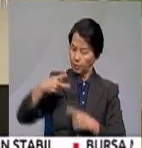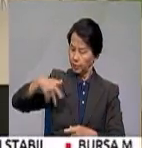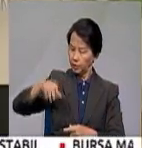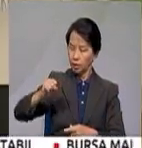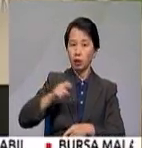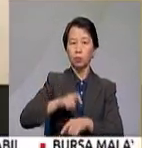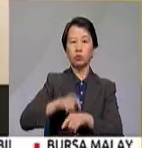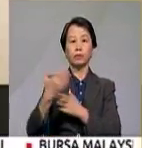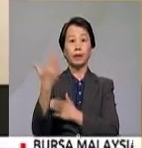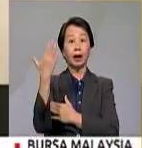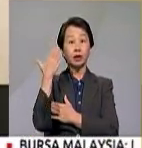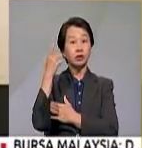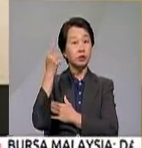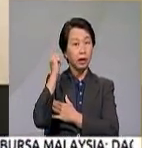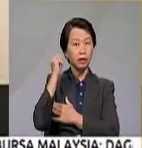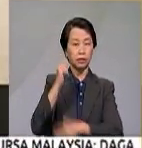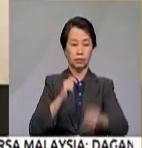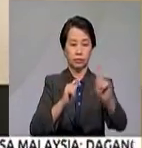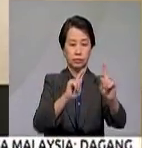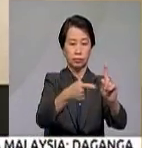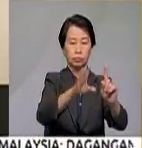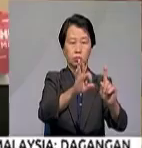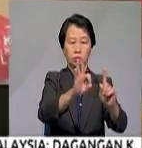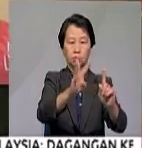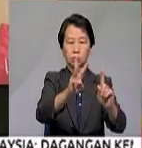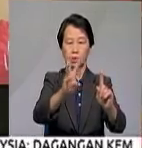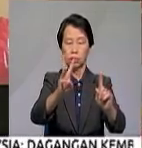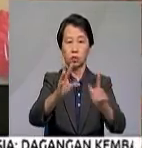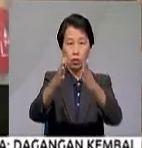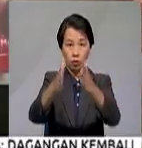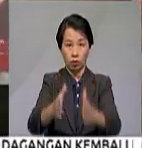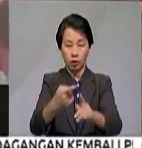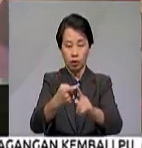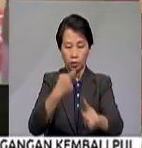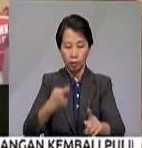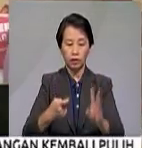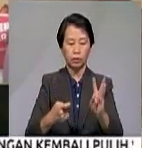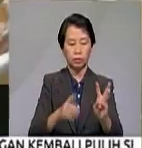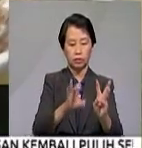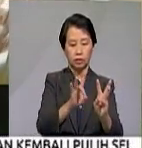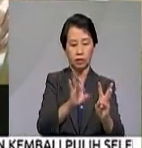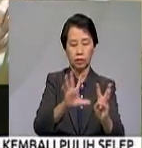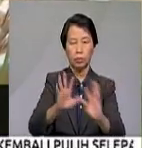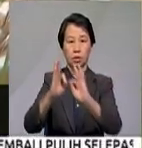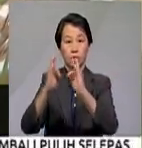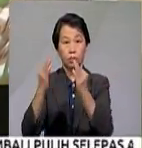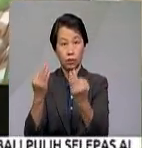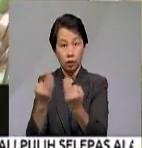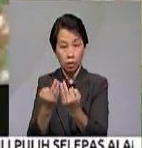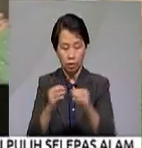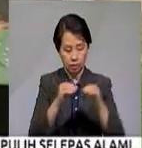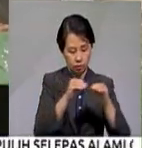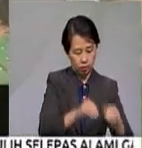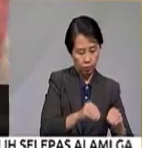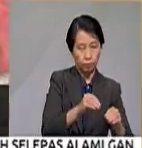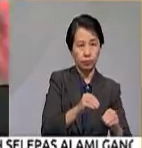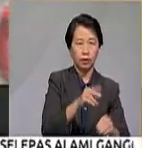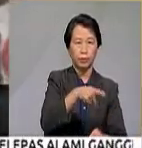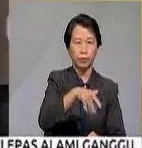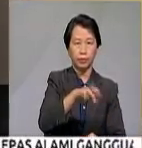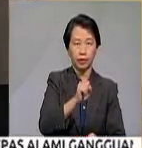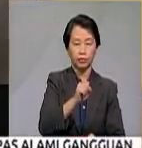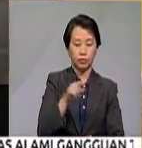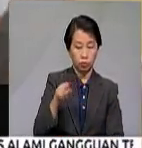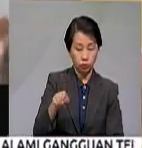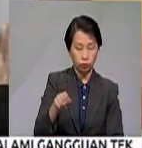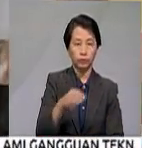pada sebelah pagi tadi. Seramai 1,966 penduduk daripada 685 keluarga ditempatkan di PPS